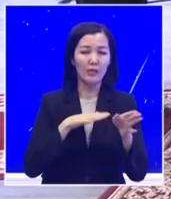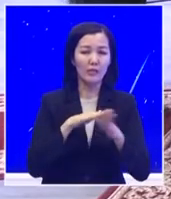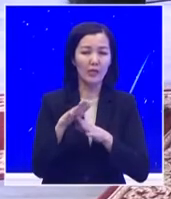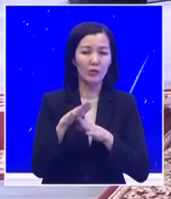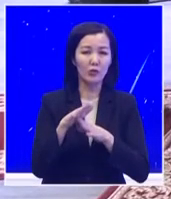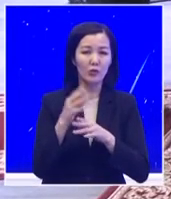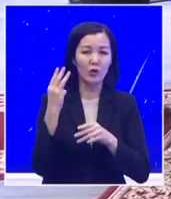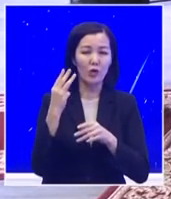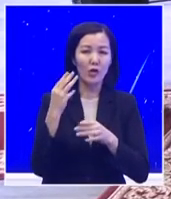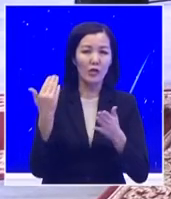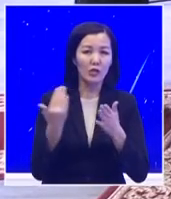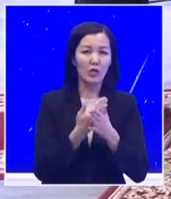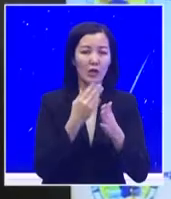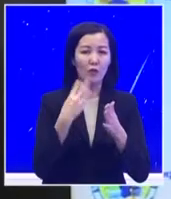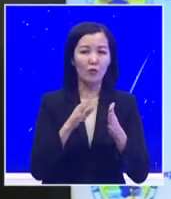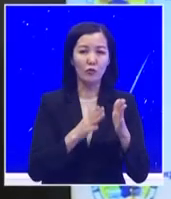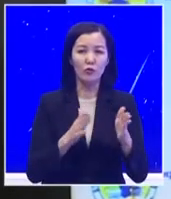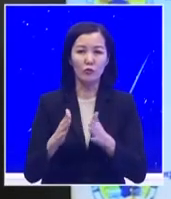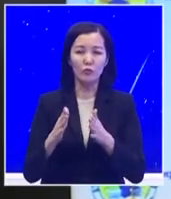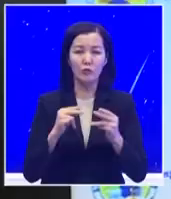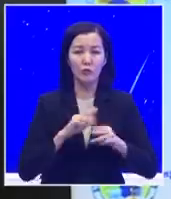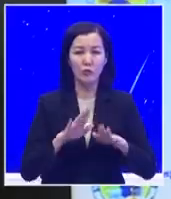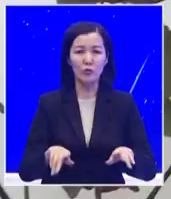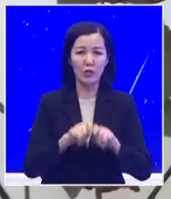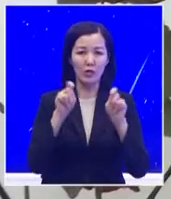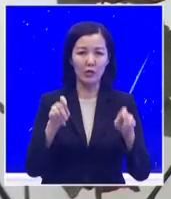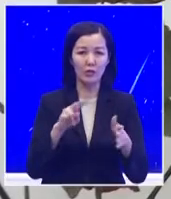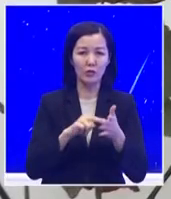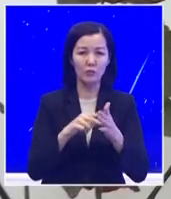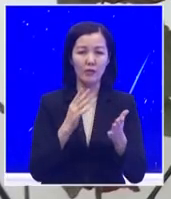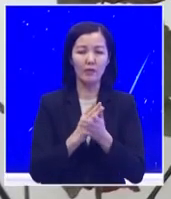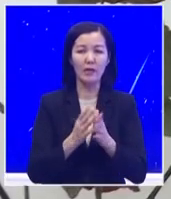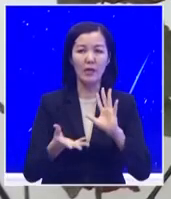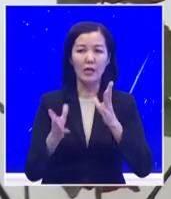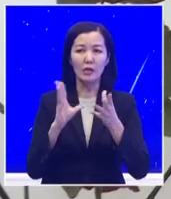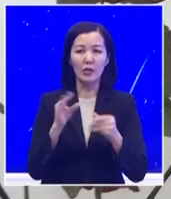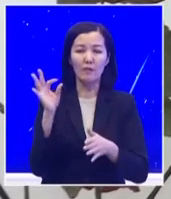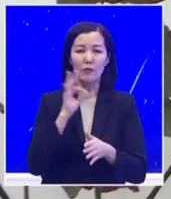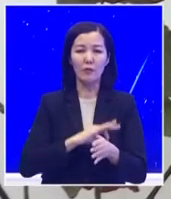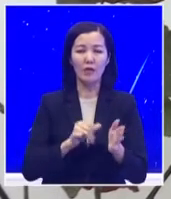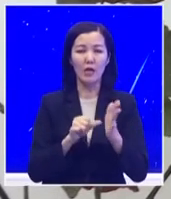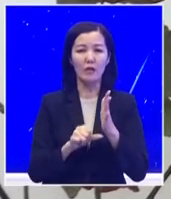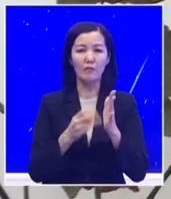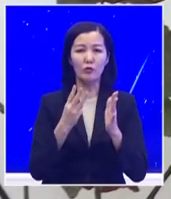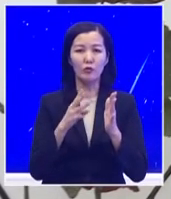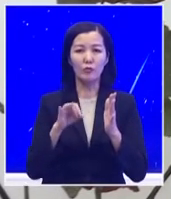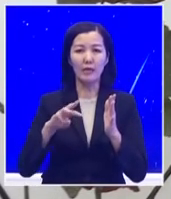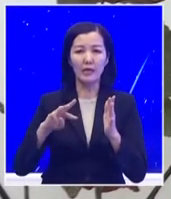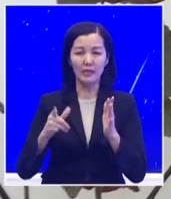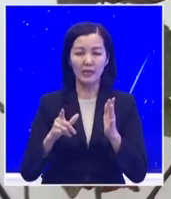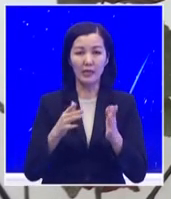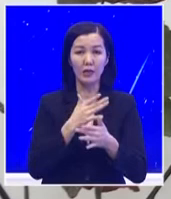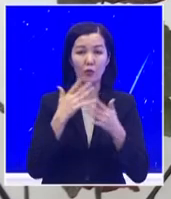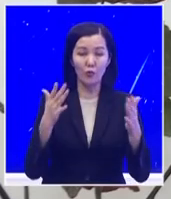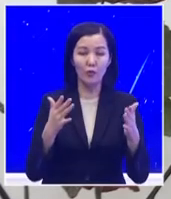барысында 30 тұрақты жаңа жұмыс орнын ашу жоспарланған. Жалпы ішкі өнімнің көлемі 63 миллиардтан асты.